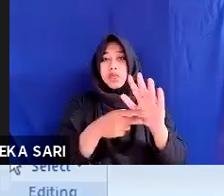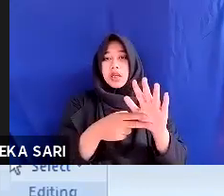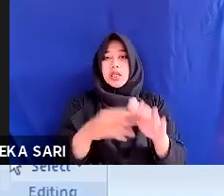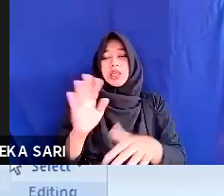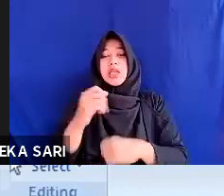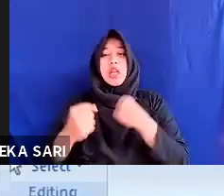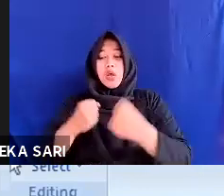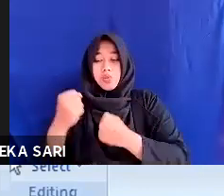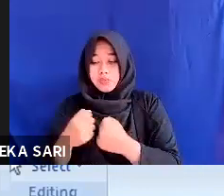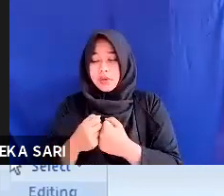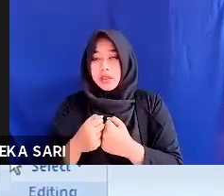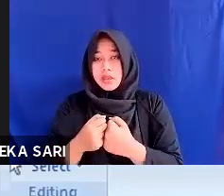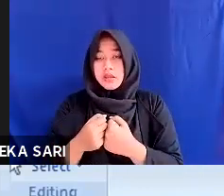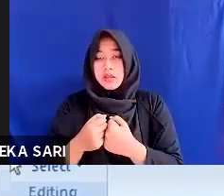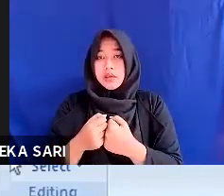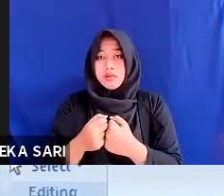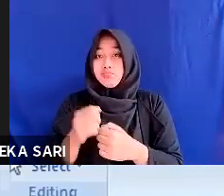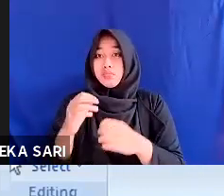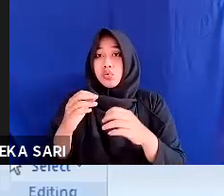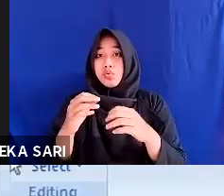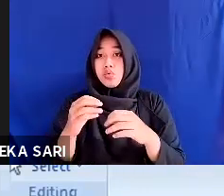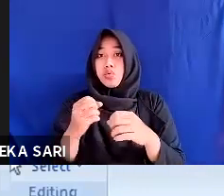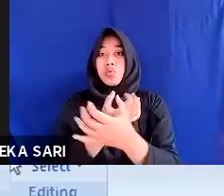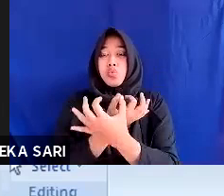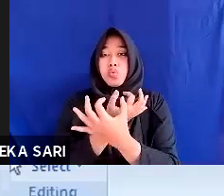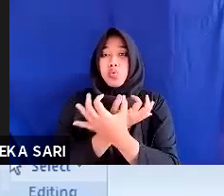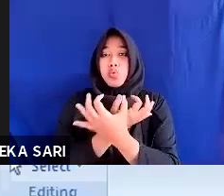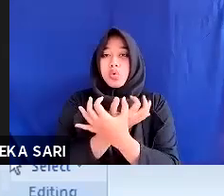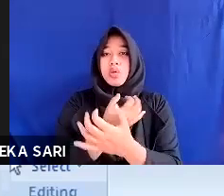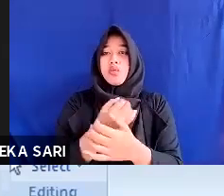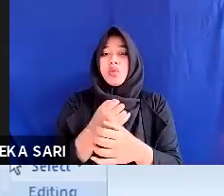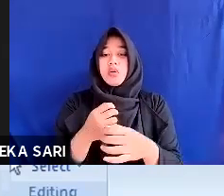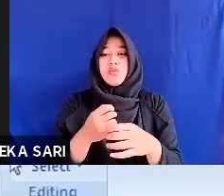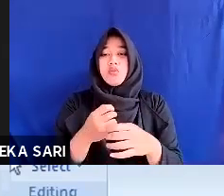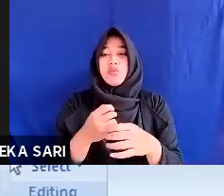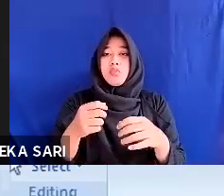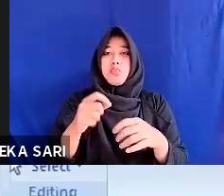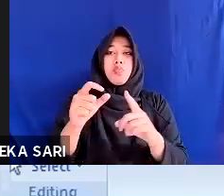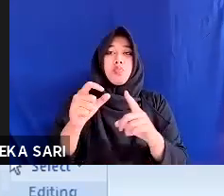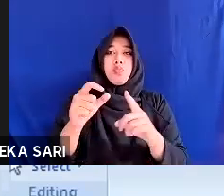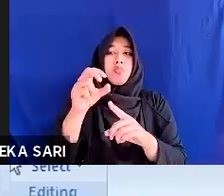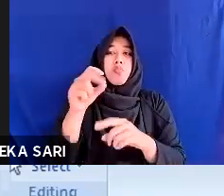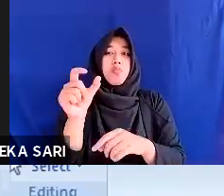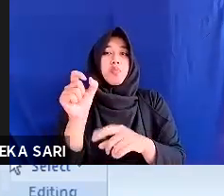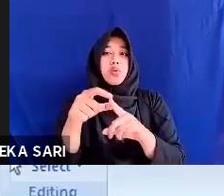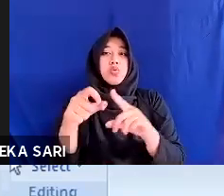Padahal Gunung Kidul hari ini itu sedang produksi besar-besaran. Nanti akan saya perlihatkan fotonya yang saya dapatkan dari